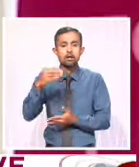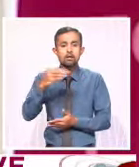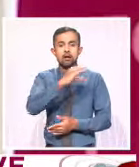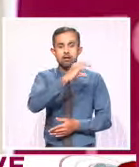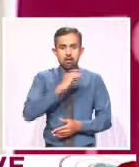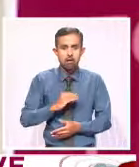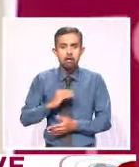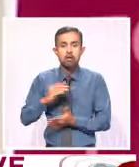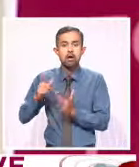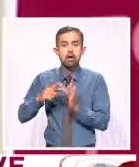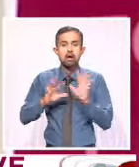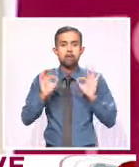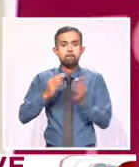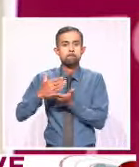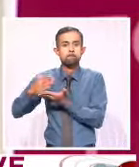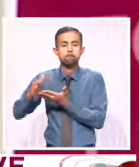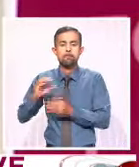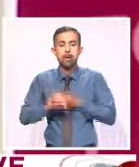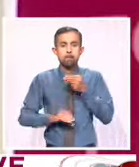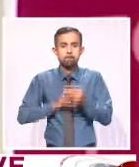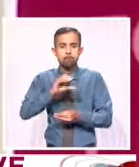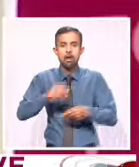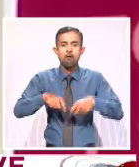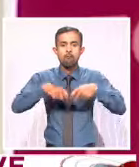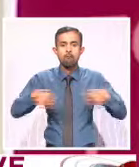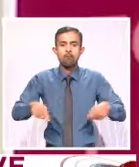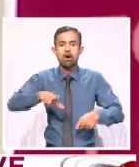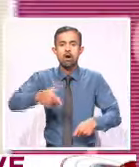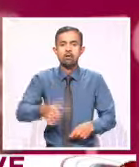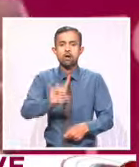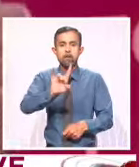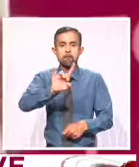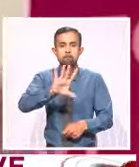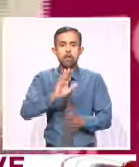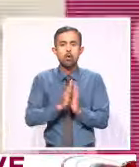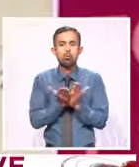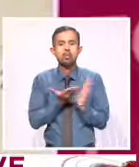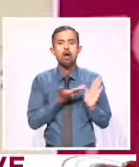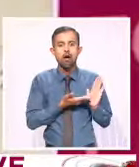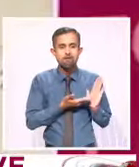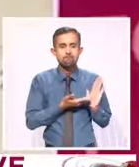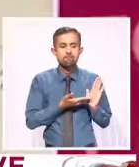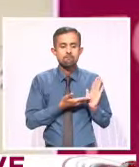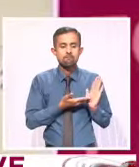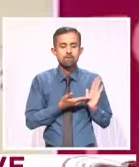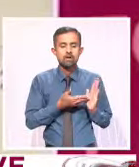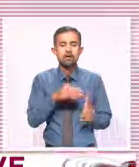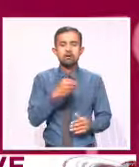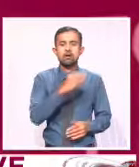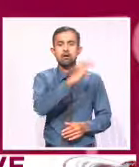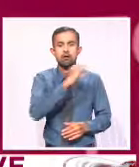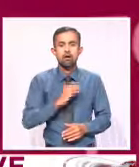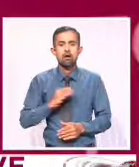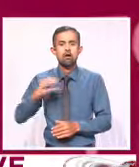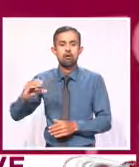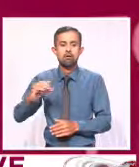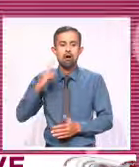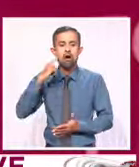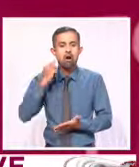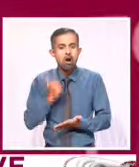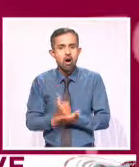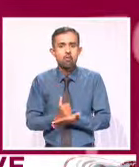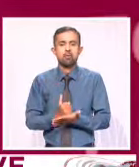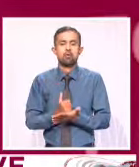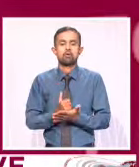අරන් පොලී ගෙවල තියෙන. ඊට පස්සේ ප්‍රාග්ධන වියදම් දරලා තියෙනවා 715ක් මේ පොතේ තියෙනවා. ඒක කරලා තියෙන්නේ ණයට අරන්. අමාරුම